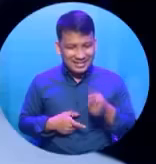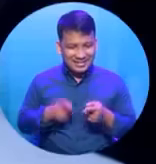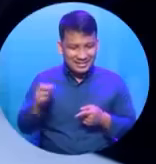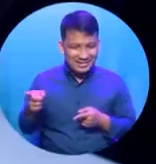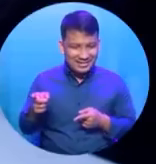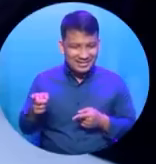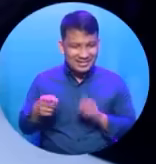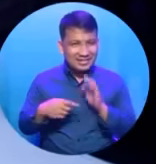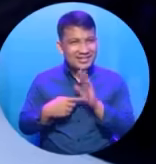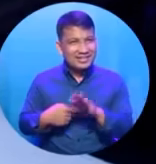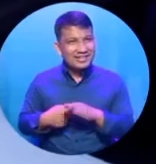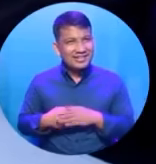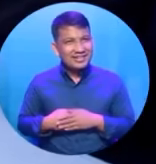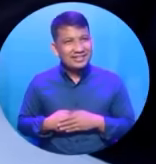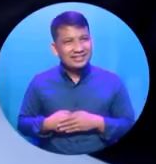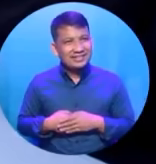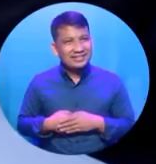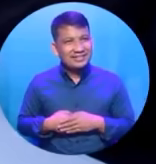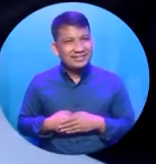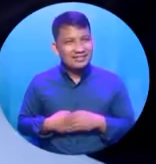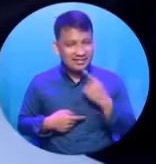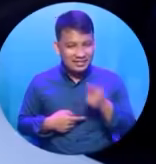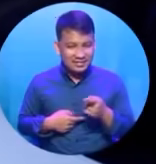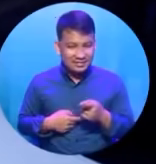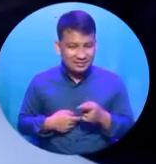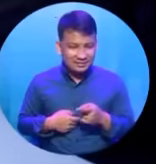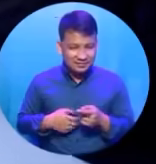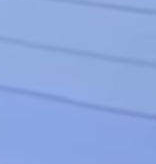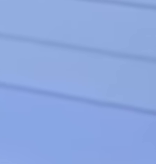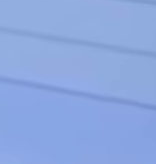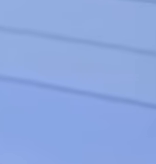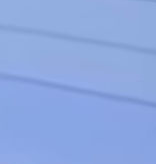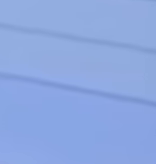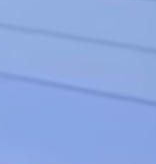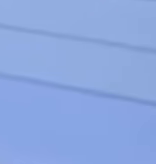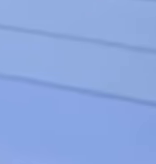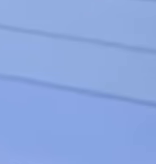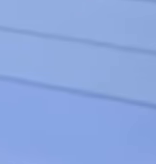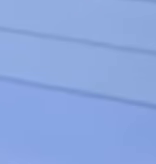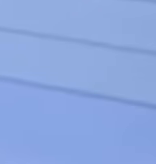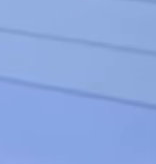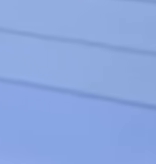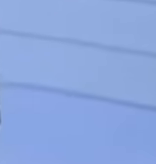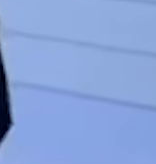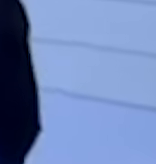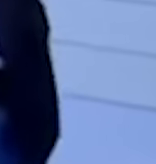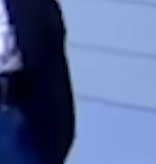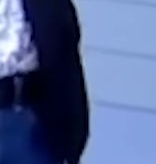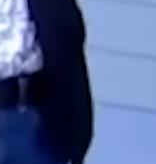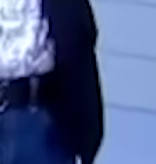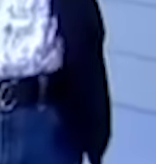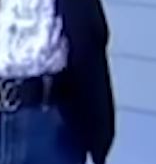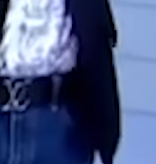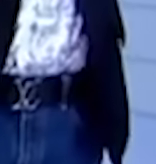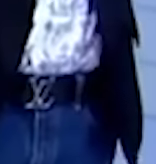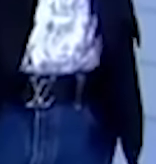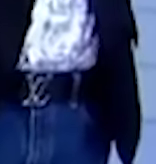Nanonood ka na Idol in Action? Nanonood ka ba ng Idol in Action? Ma'am! Ay, hello po.